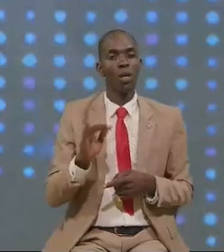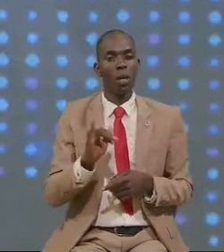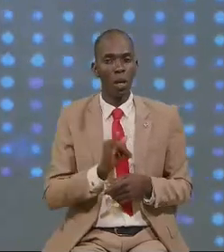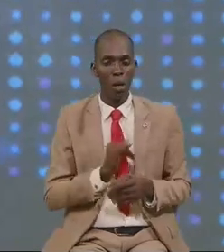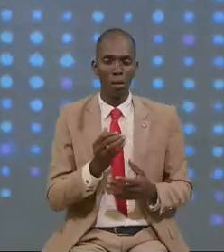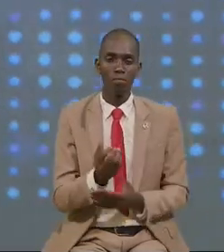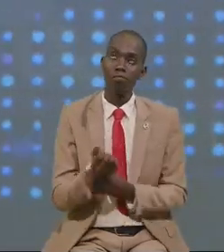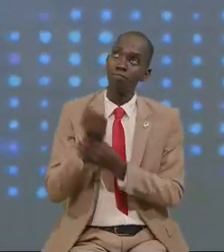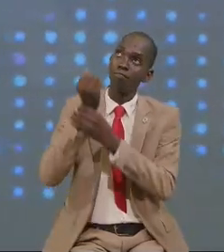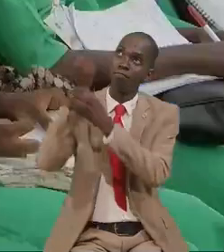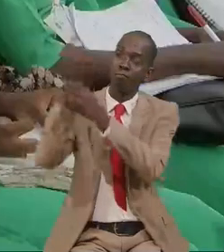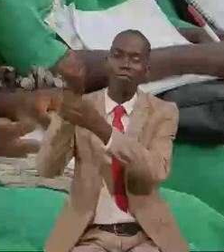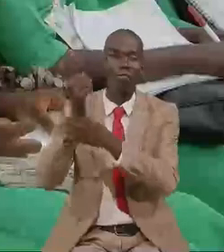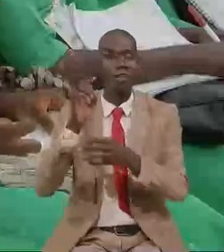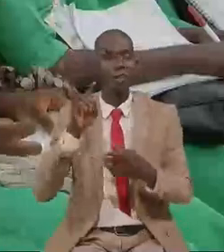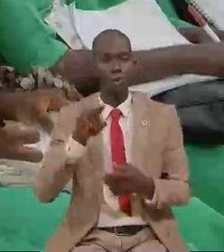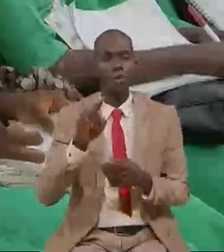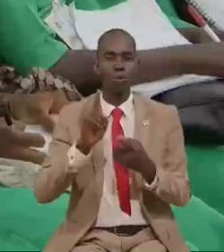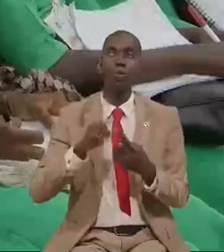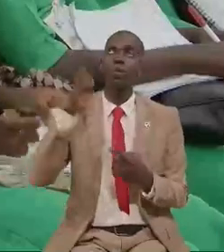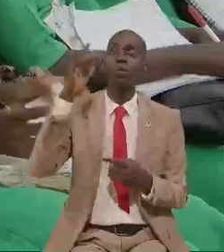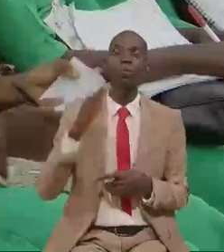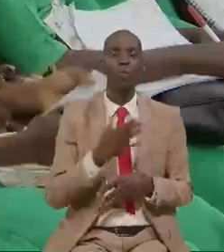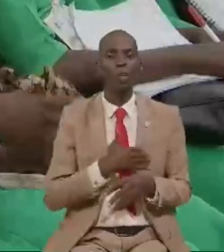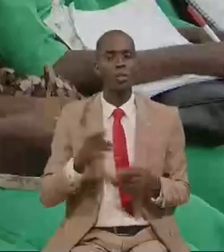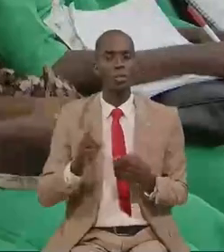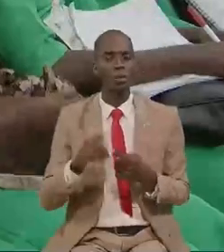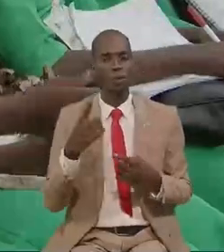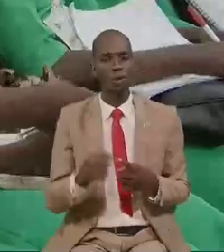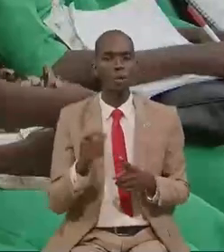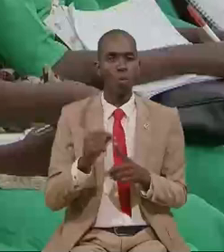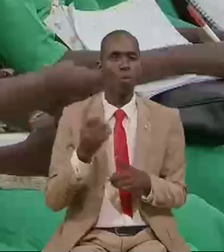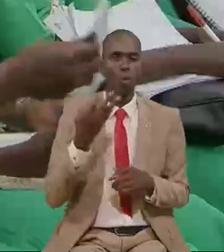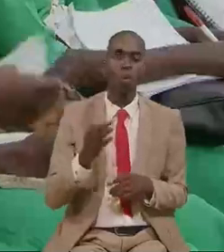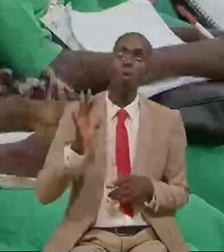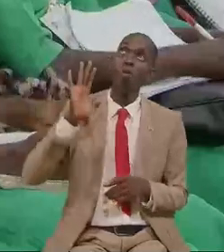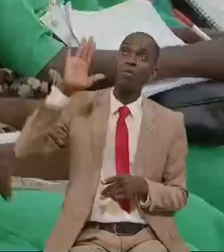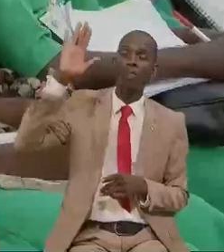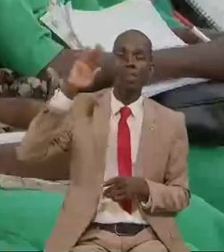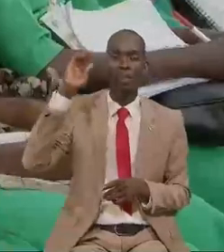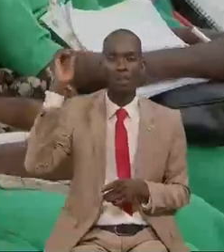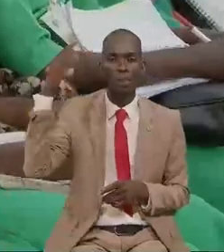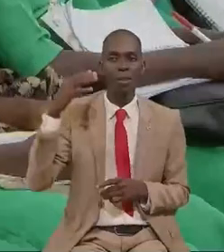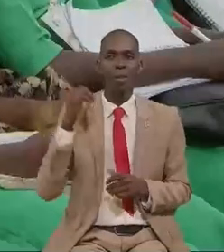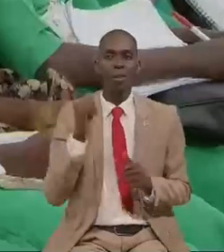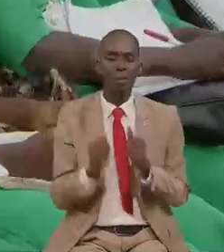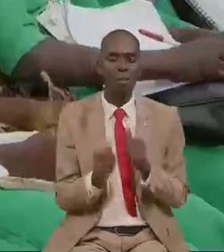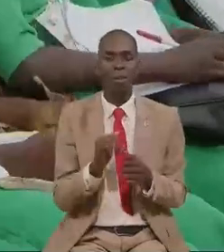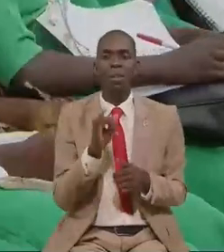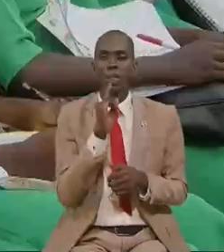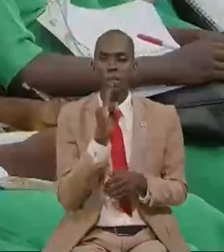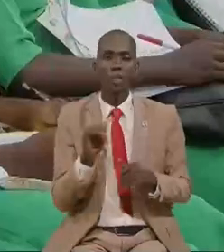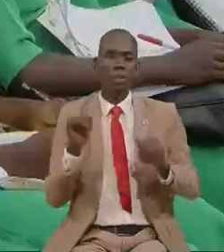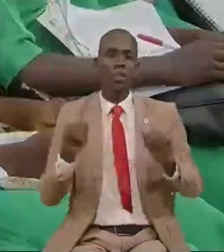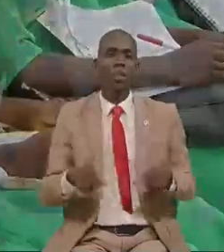Je vous confie à Dieu et à la parole de sa grâce. Acte 20, 32. Qui est